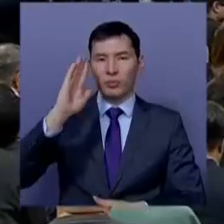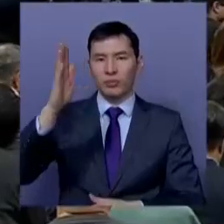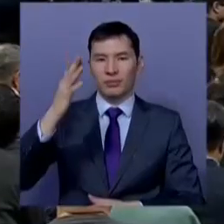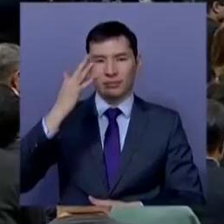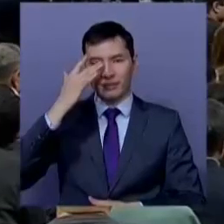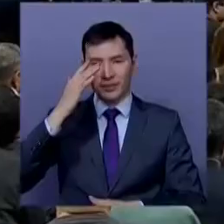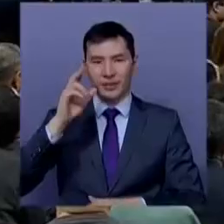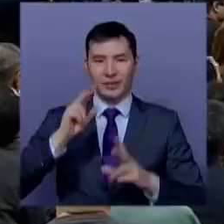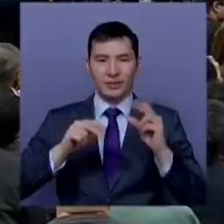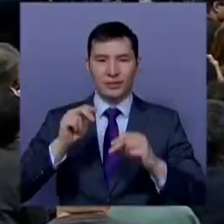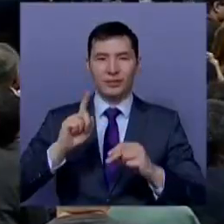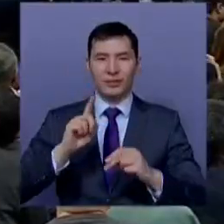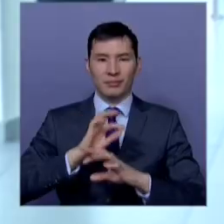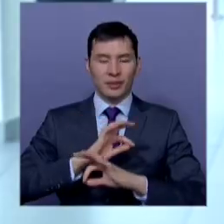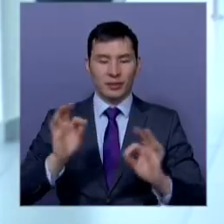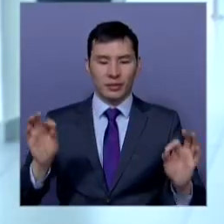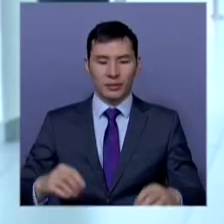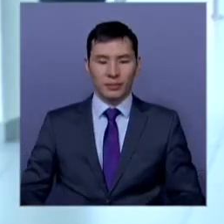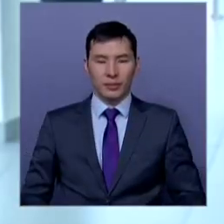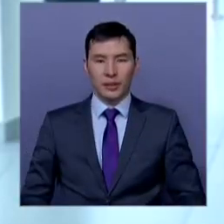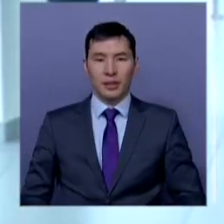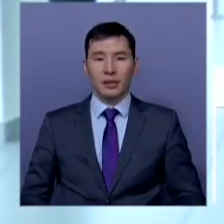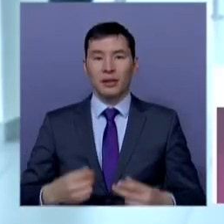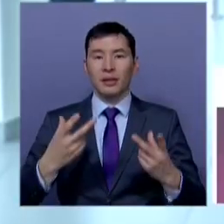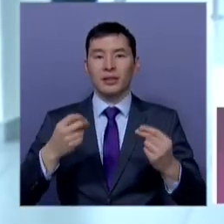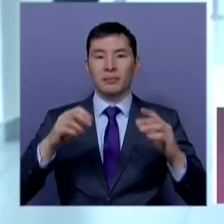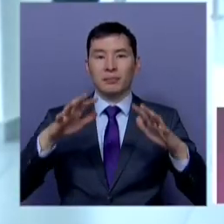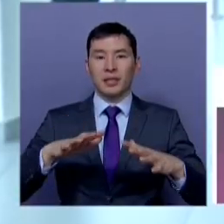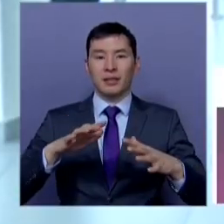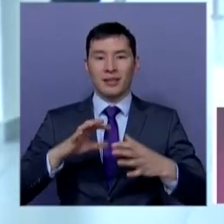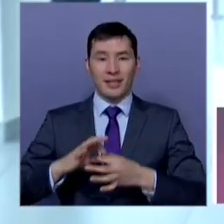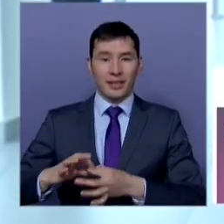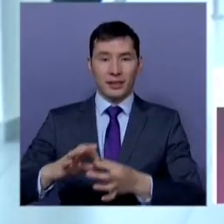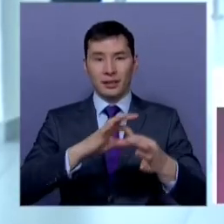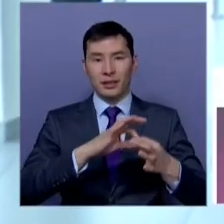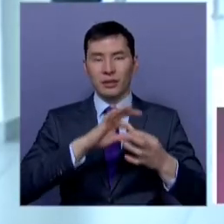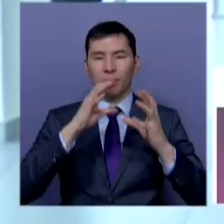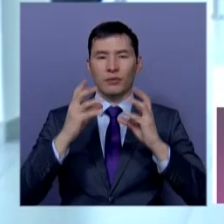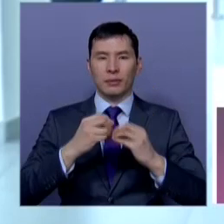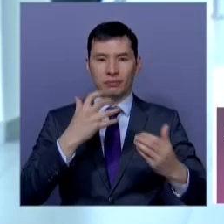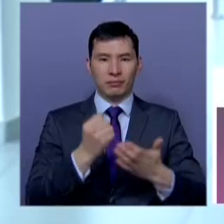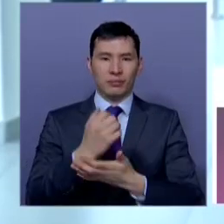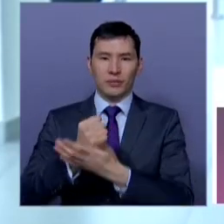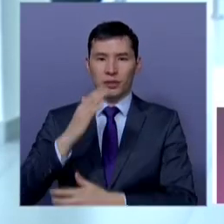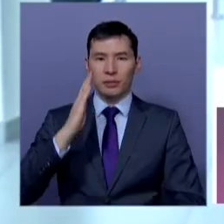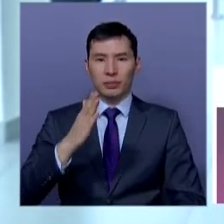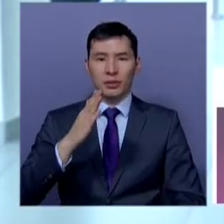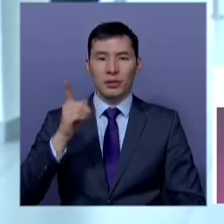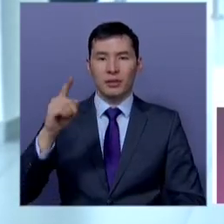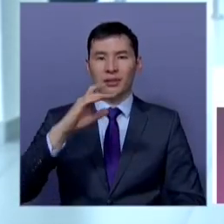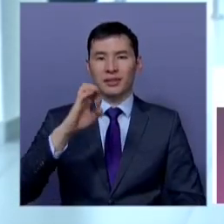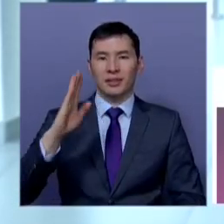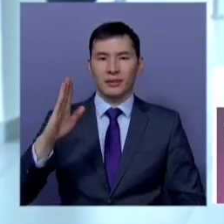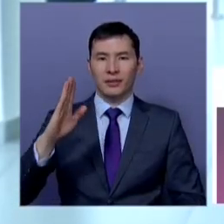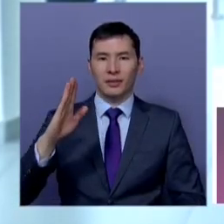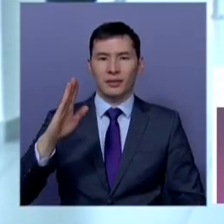шаһар тұрғындары. Бірлік бар жерде ғана тірлік болады. Осы Бақытжан баланың сөзінің әр